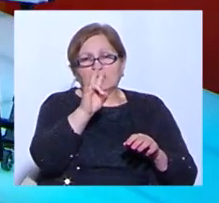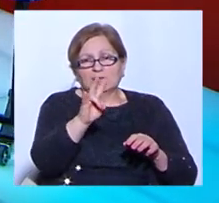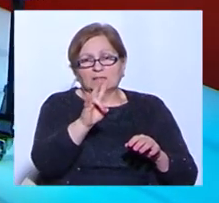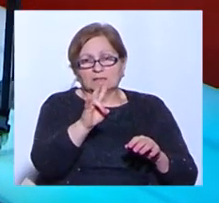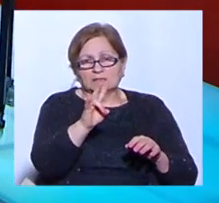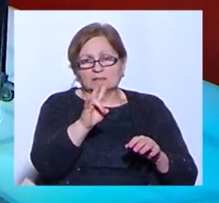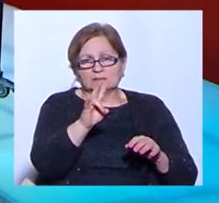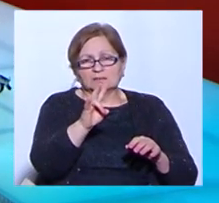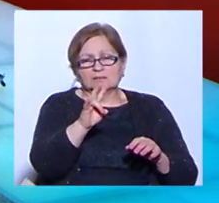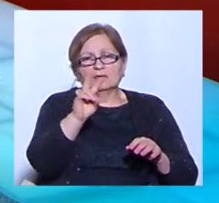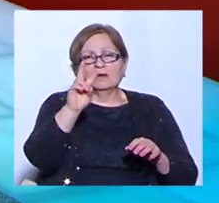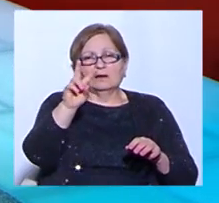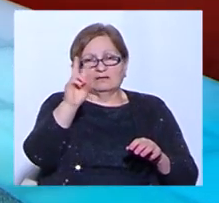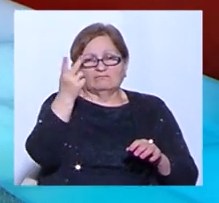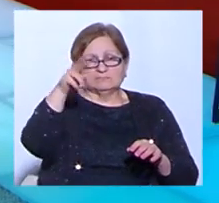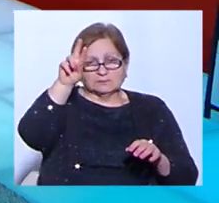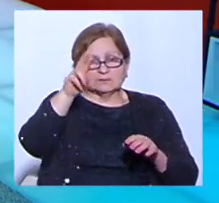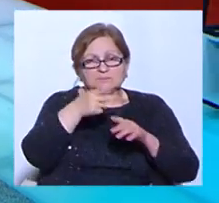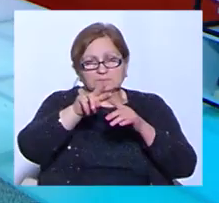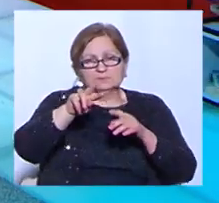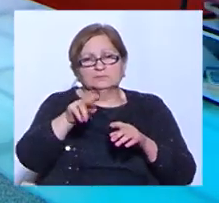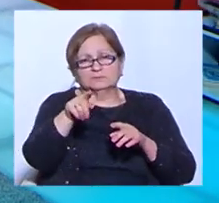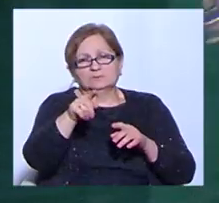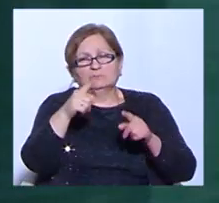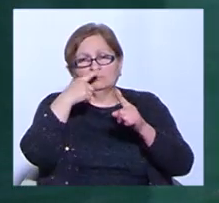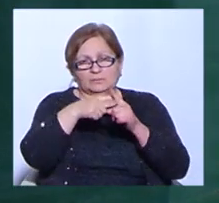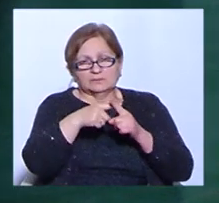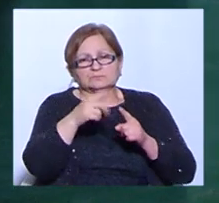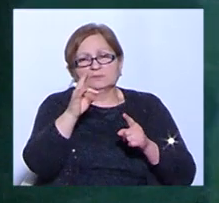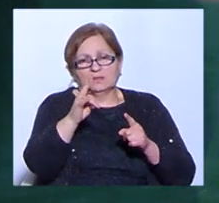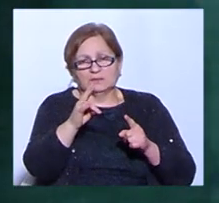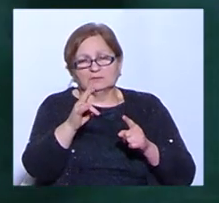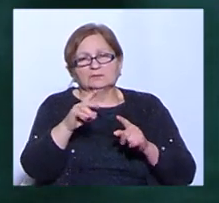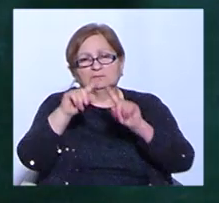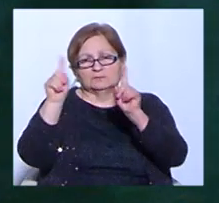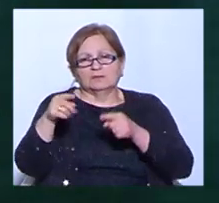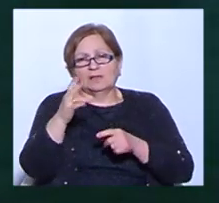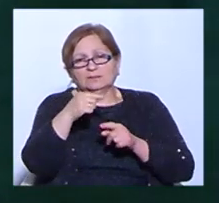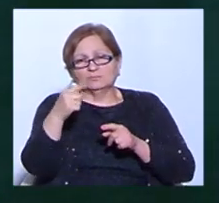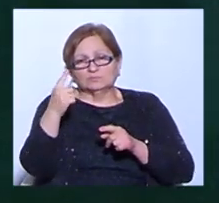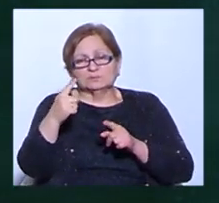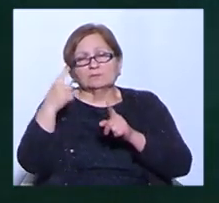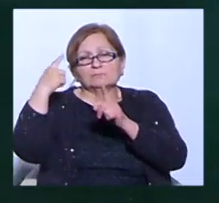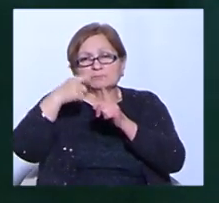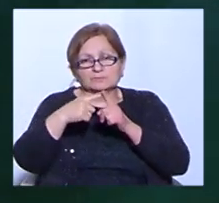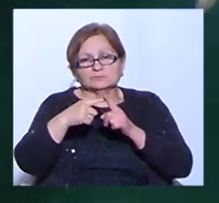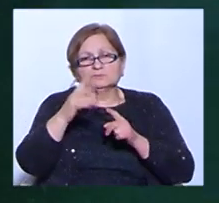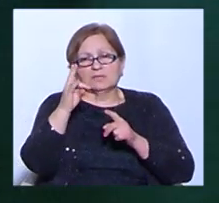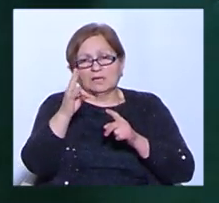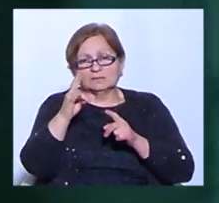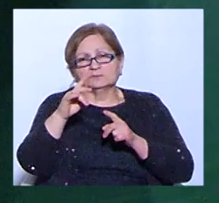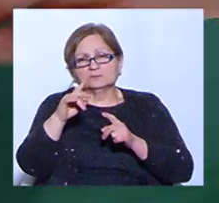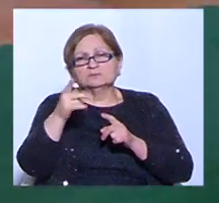ჯერ n-ი, n-ის კვადრატი, პლუს n ჯერ n-1 და პლუს n-1-ის